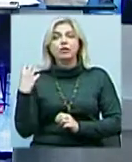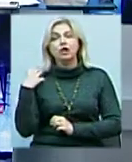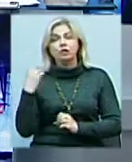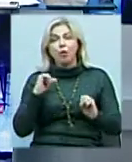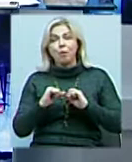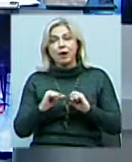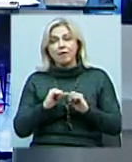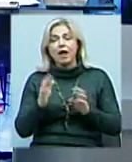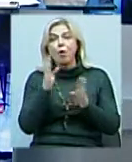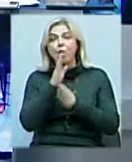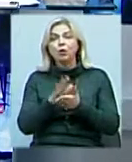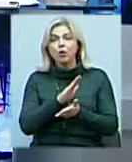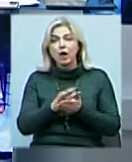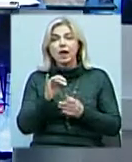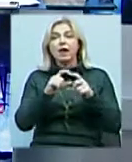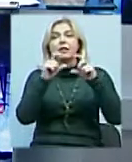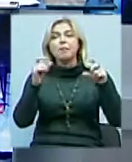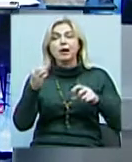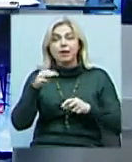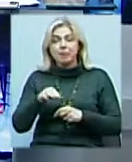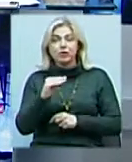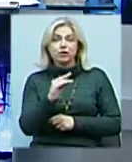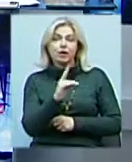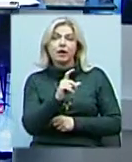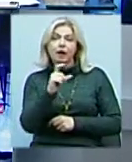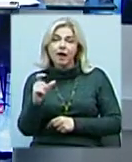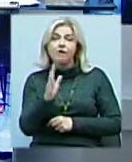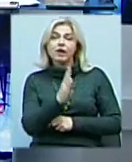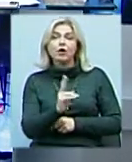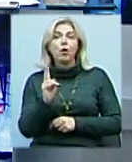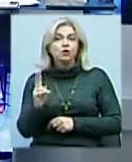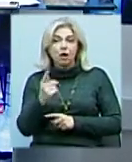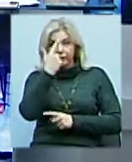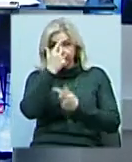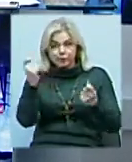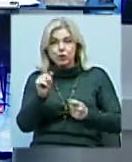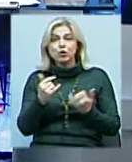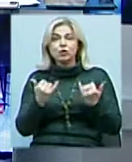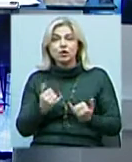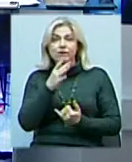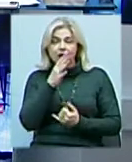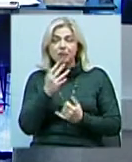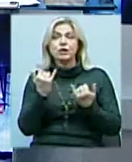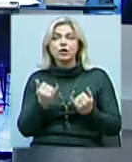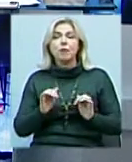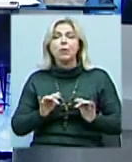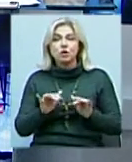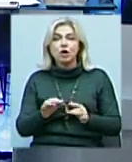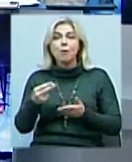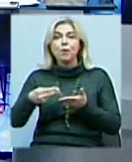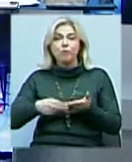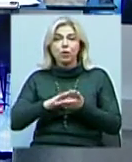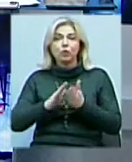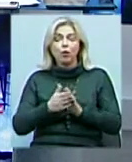управління екології департаменту житлово-комунального господарства Володимир Корчагов зазначив, що на даний момент йде процедура підписання